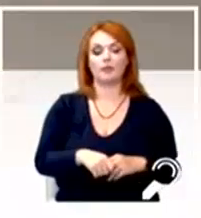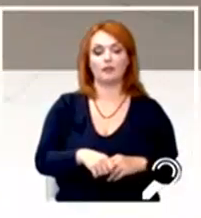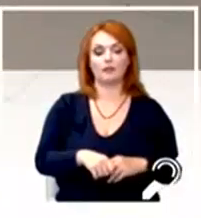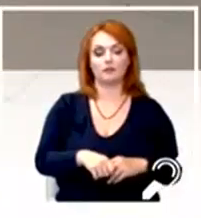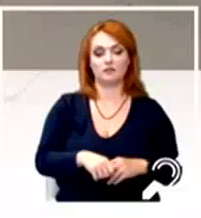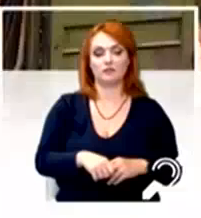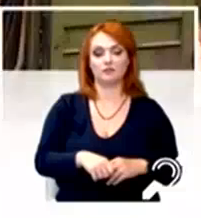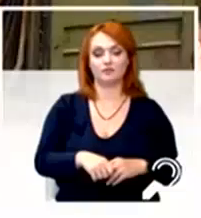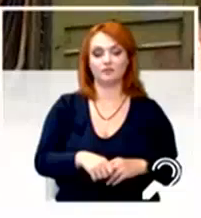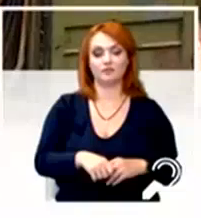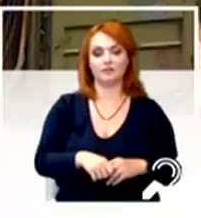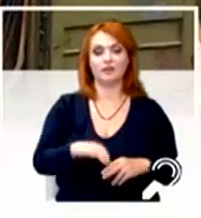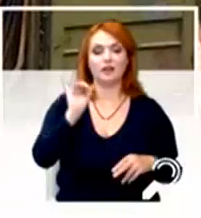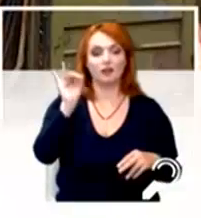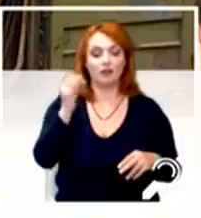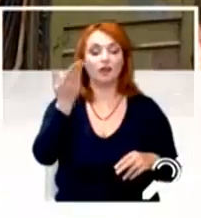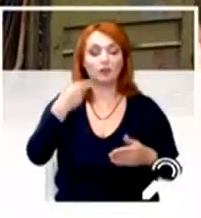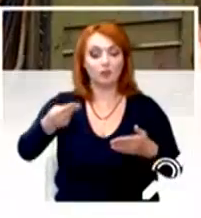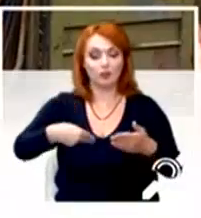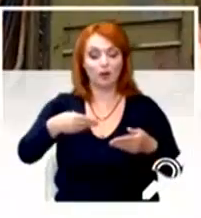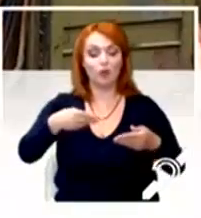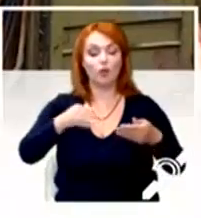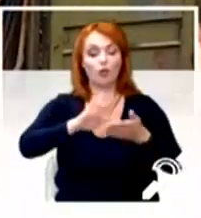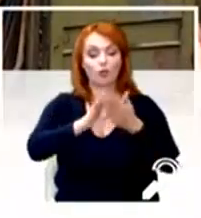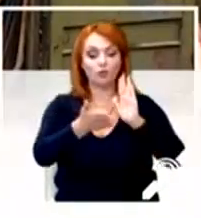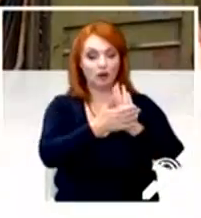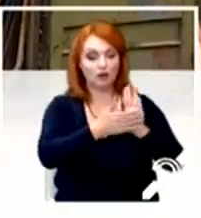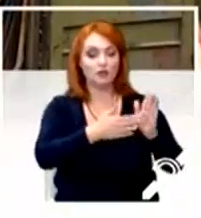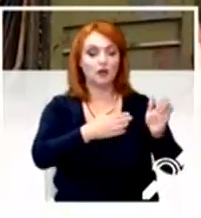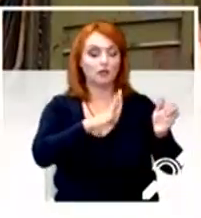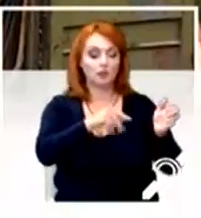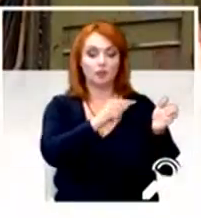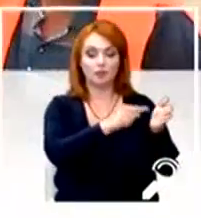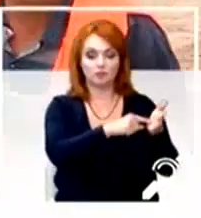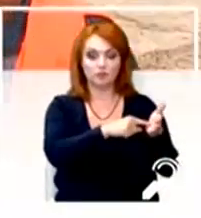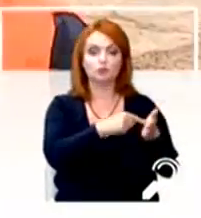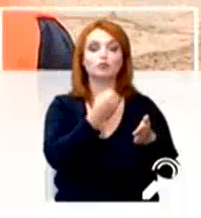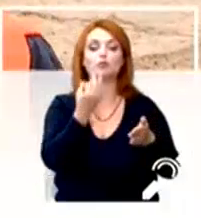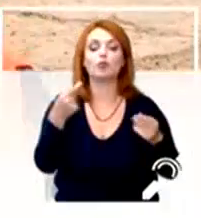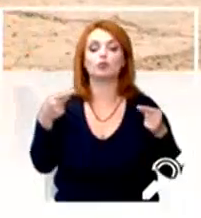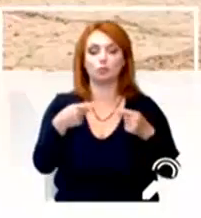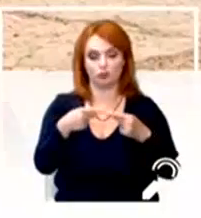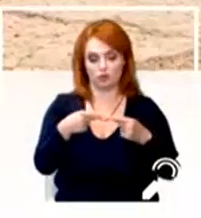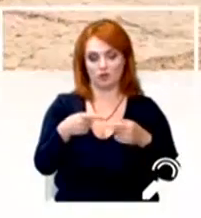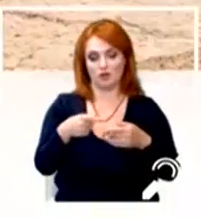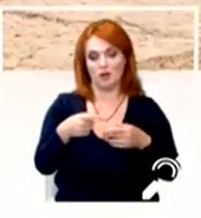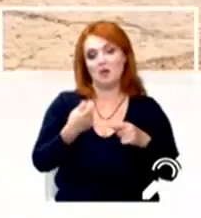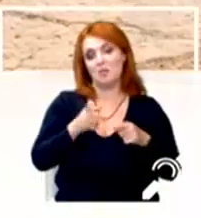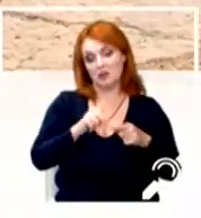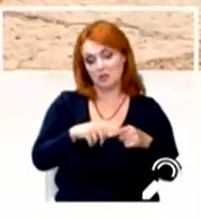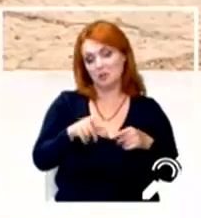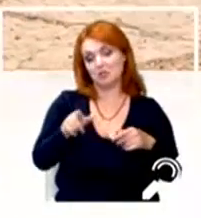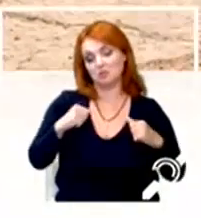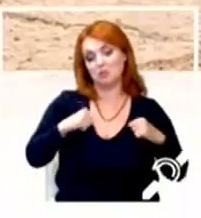semnarea contractului nu s-a menționat, nu s-a pus acele 48 de luni care au fost dictate de fapt de proiect, dar s-a